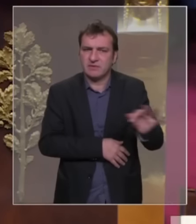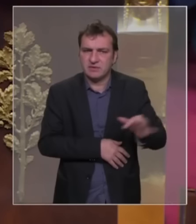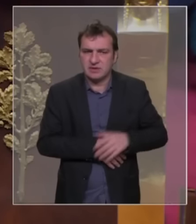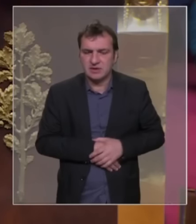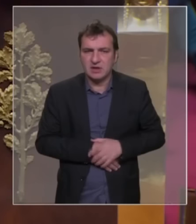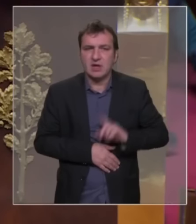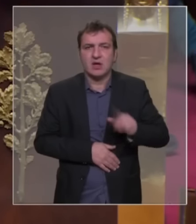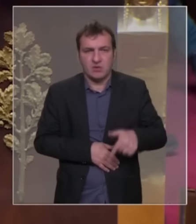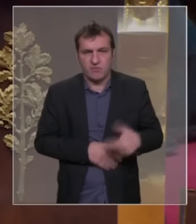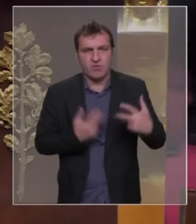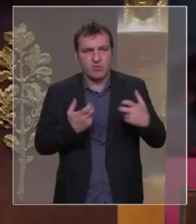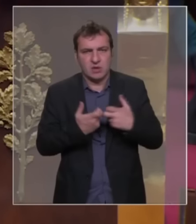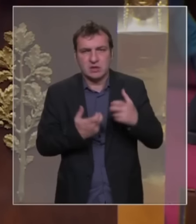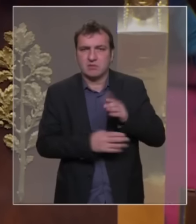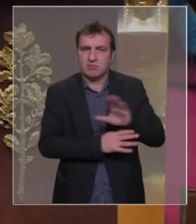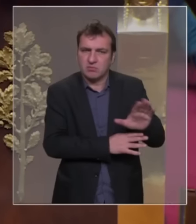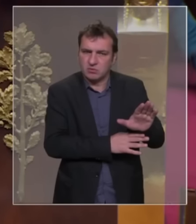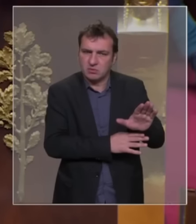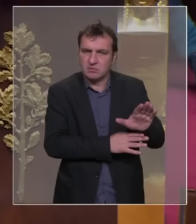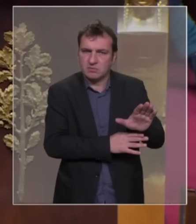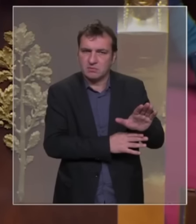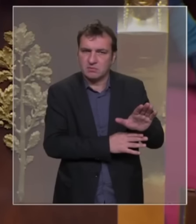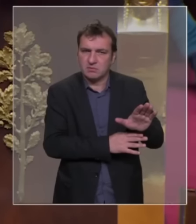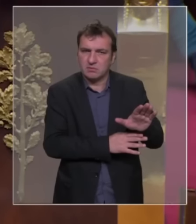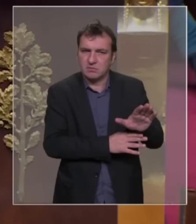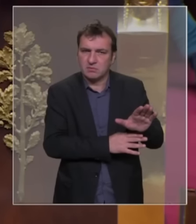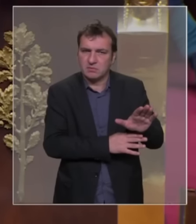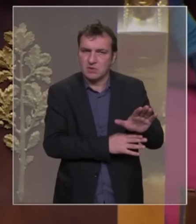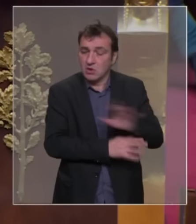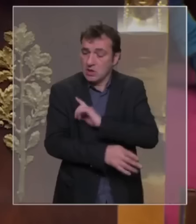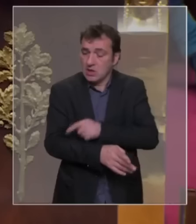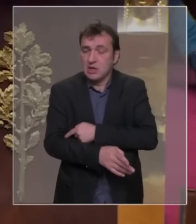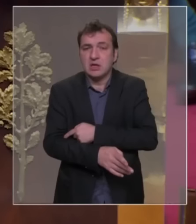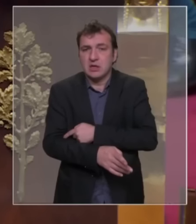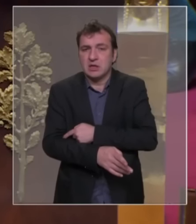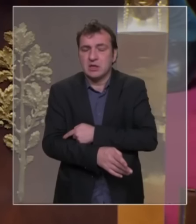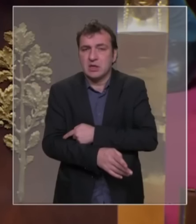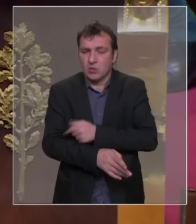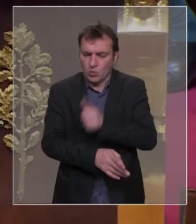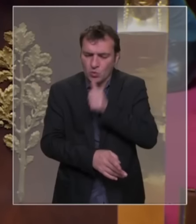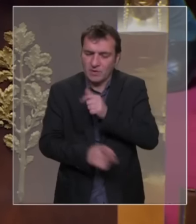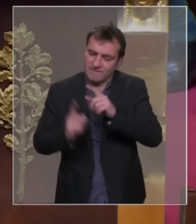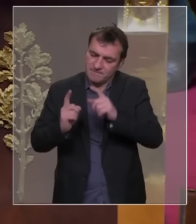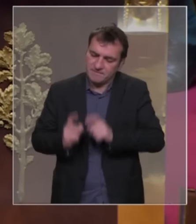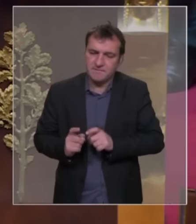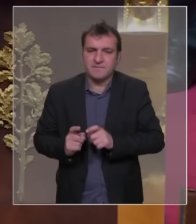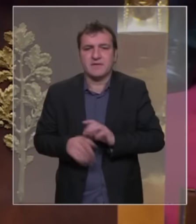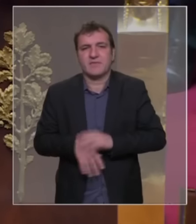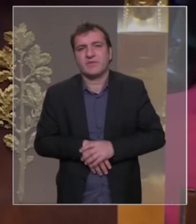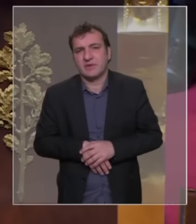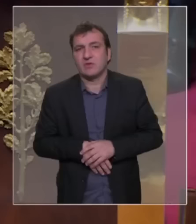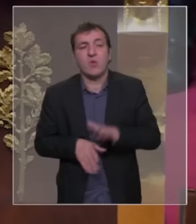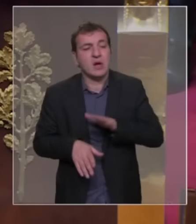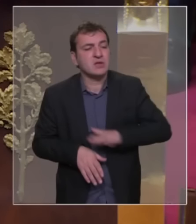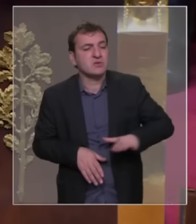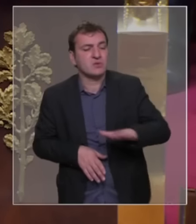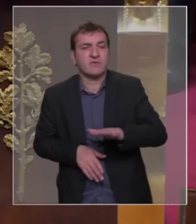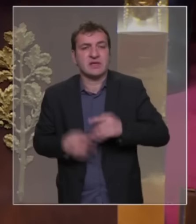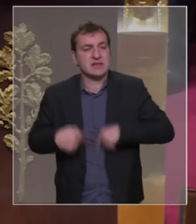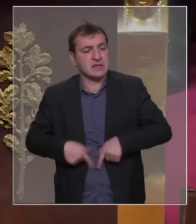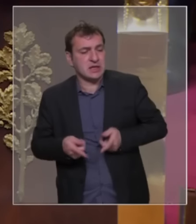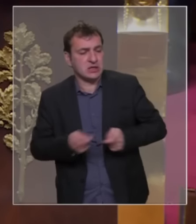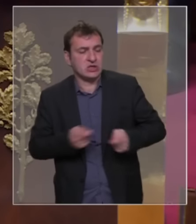aussi exemplaire et il réduira cette consommation d'énergie en isolant les surfaces qu'il gère. Pour